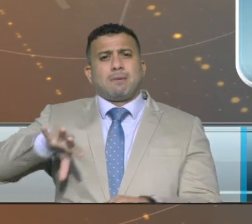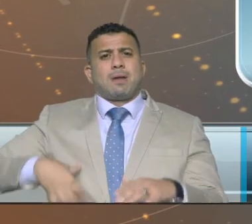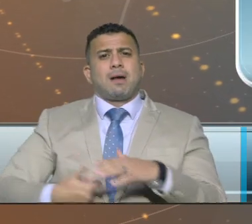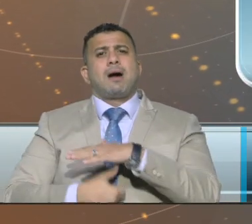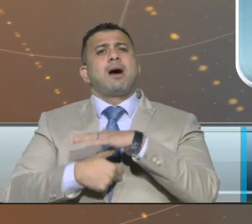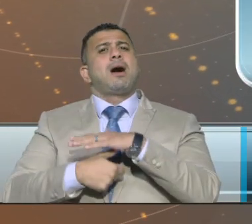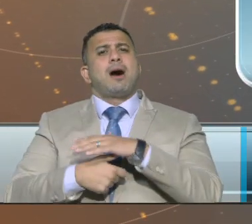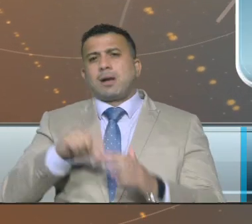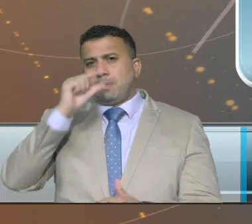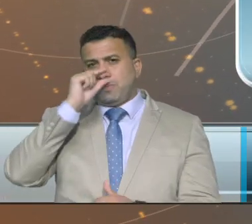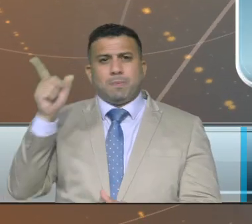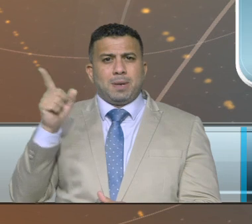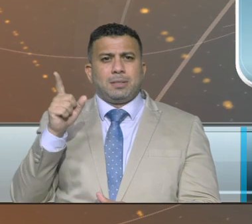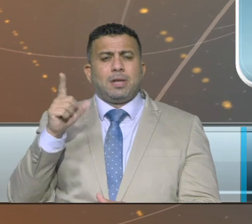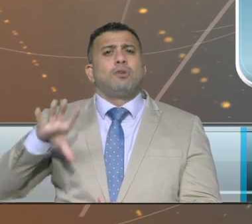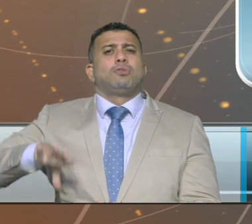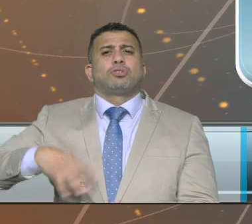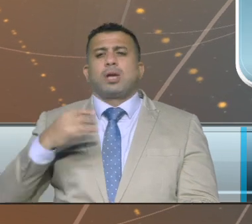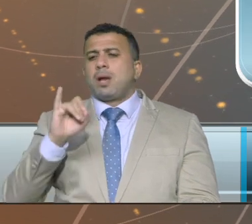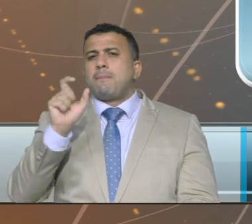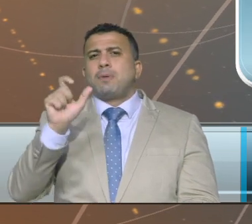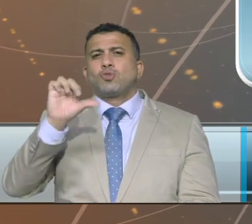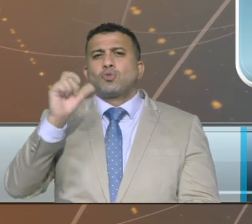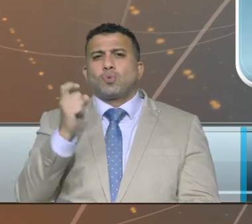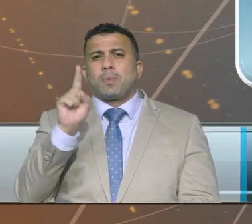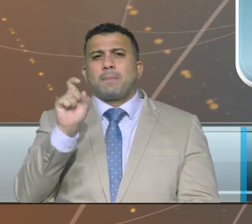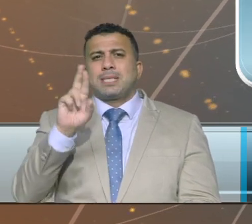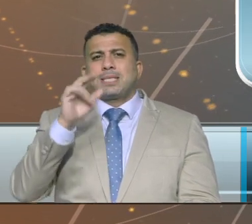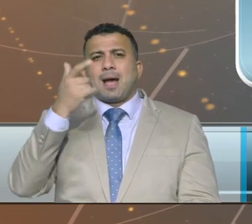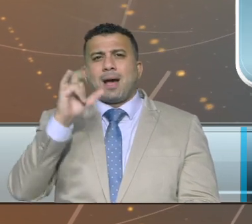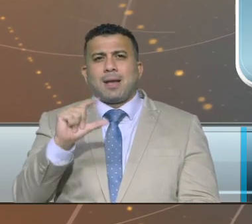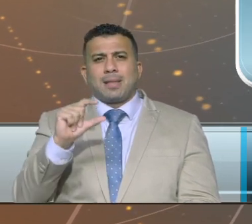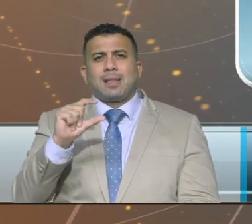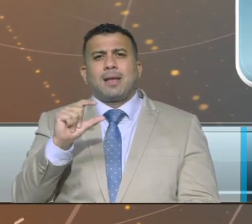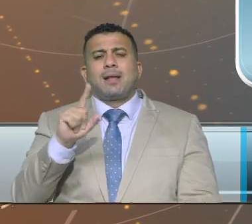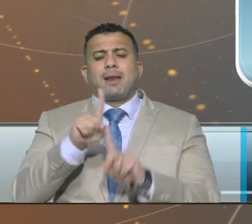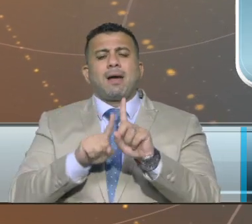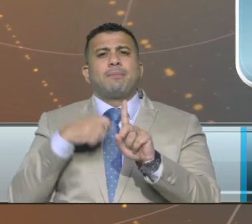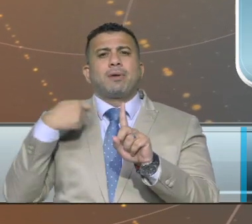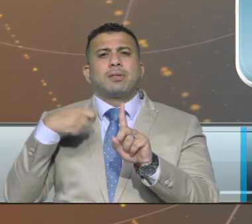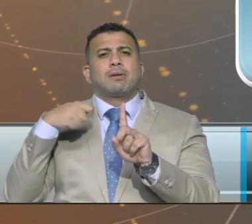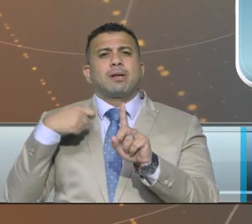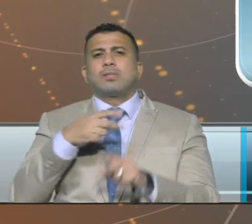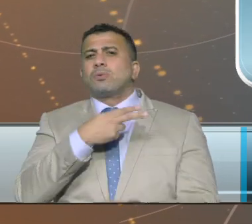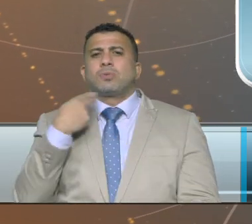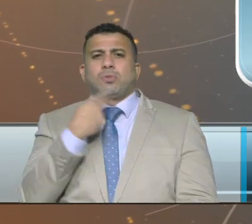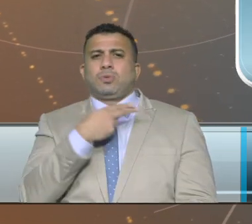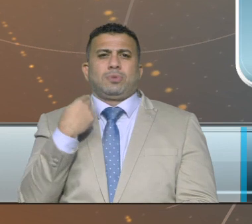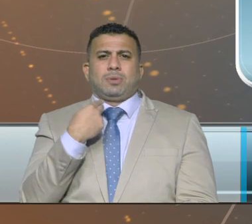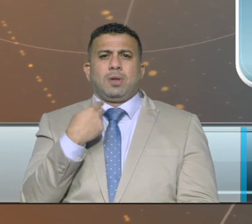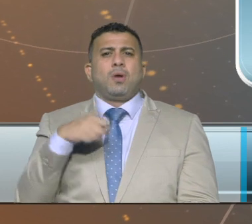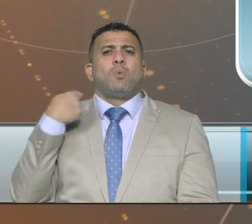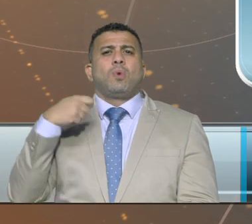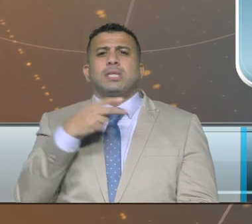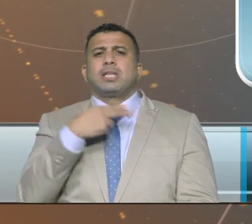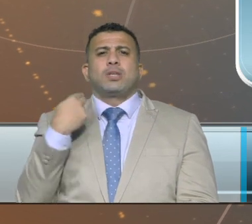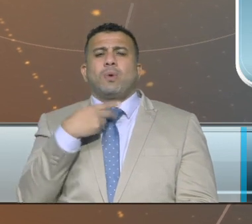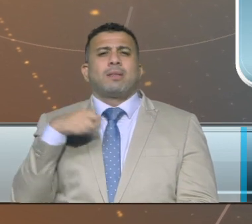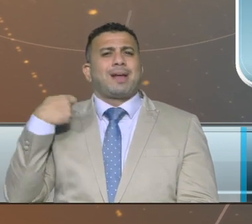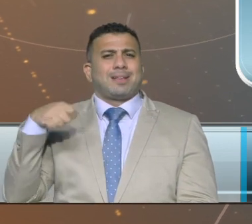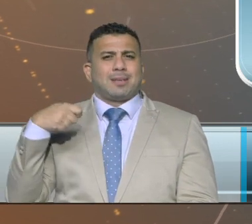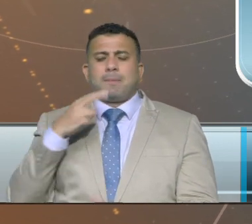الدوله رئيس مجلس الوزراء حاكم دبي وسمو الشيخ منصور بن زايده ال نهيان نائب رئيس الدوله نائب رئيس مجلس الوزراء